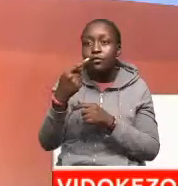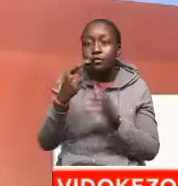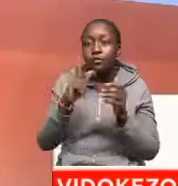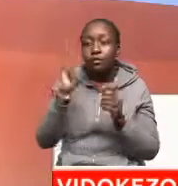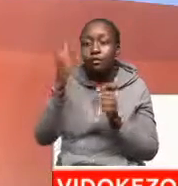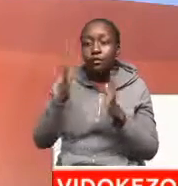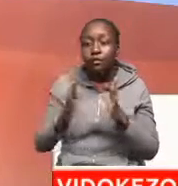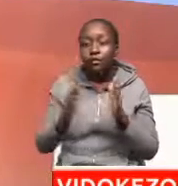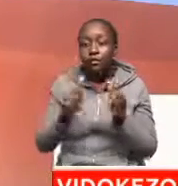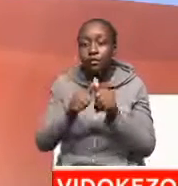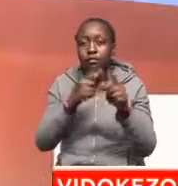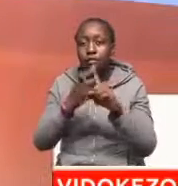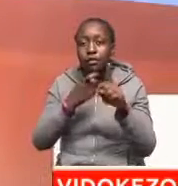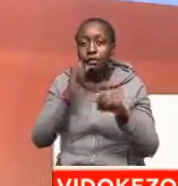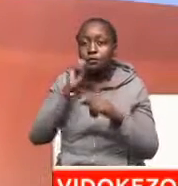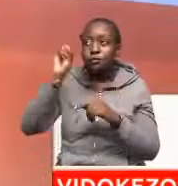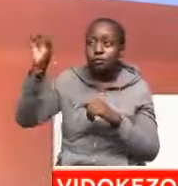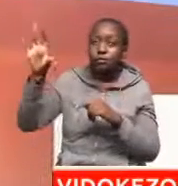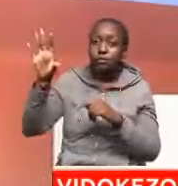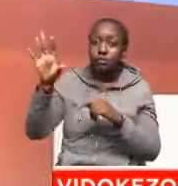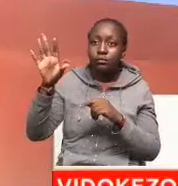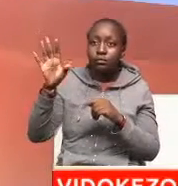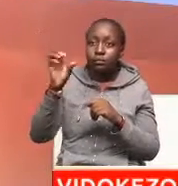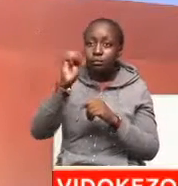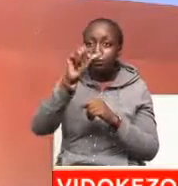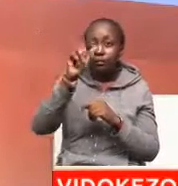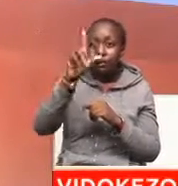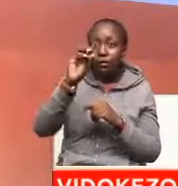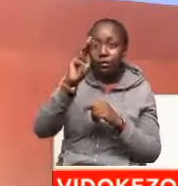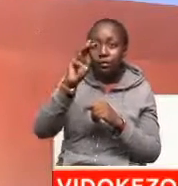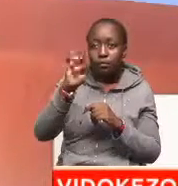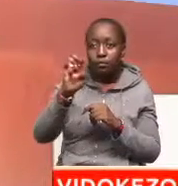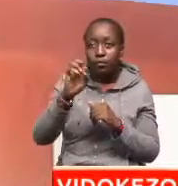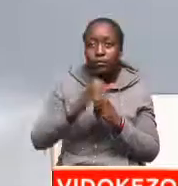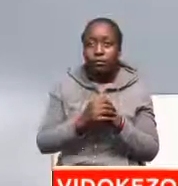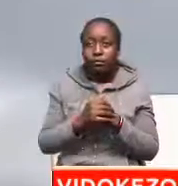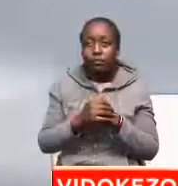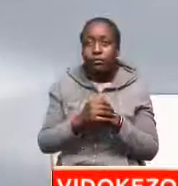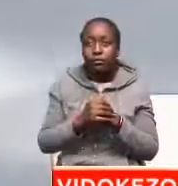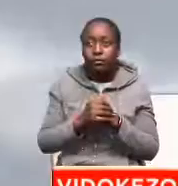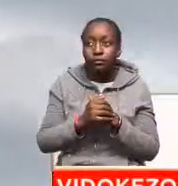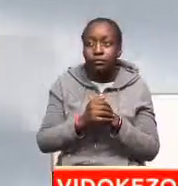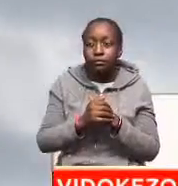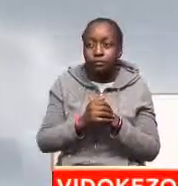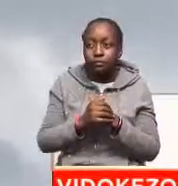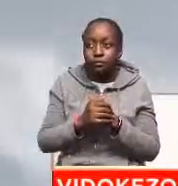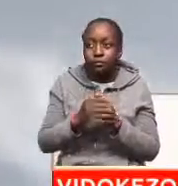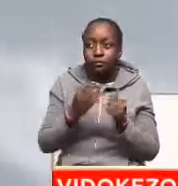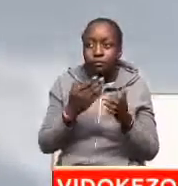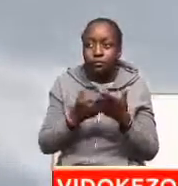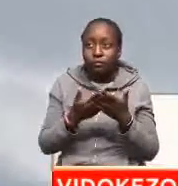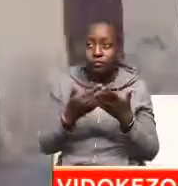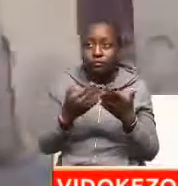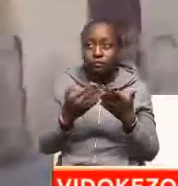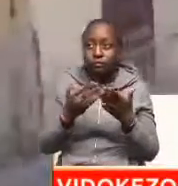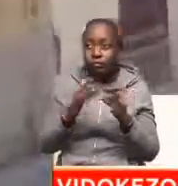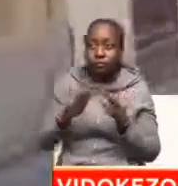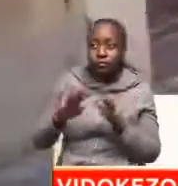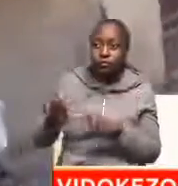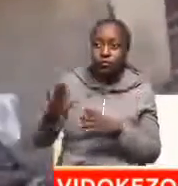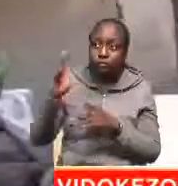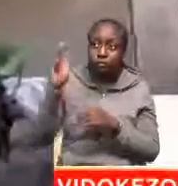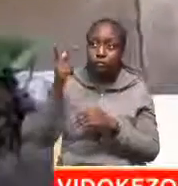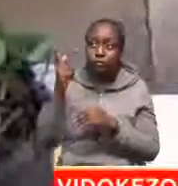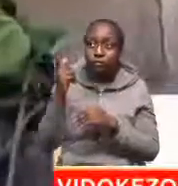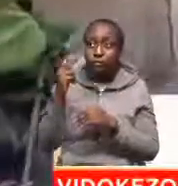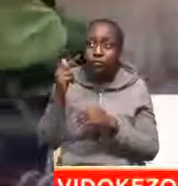wanakingwa kutokana na kudorora kwa uchumi. Salome Mwiruri na taarifa ifuatayo. Ni janga ambalo limeacha Wakenya na ulimwengu